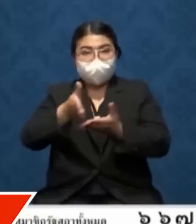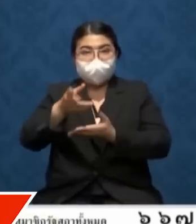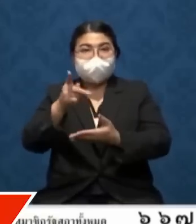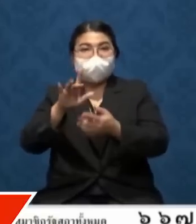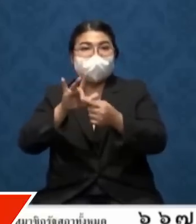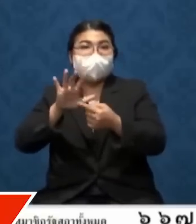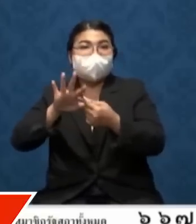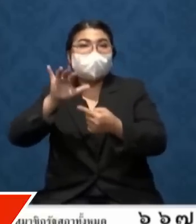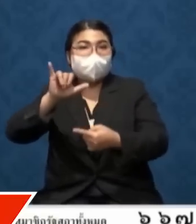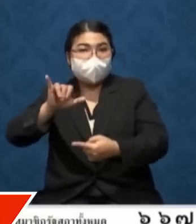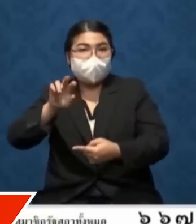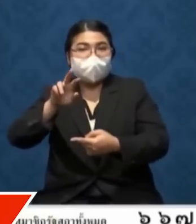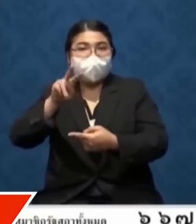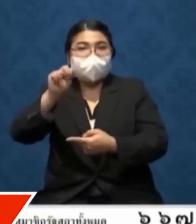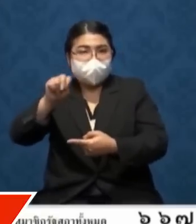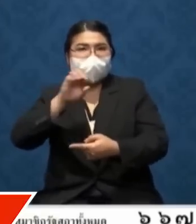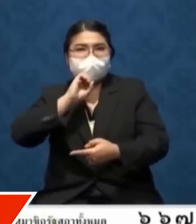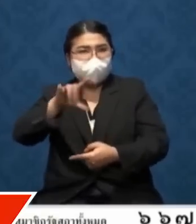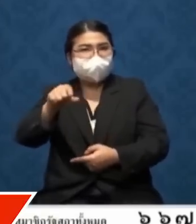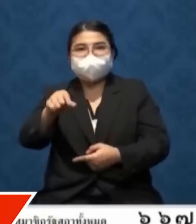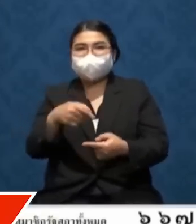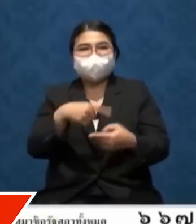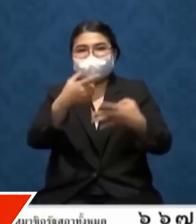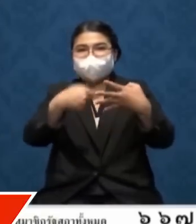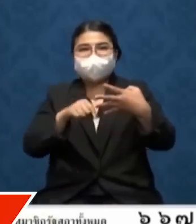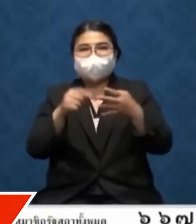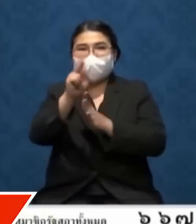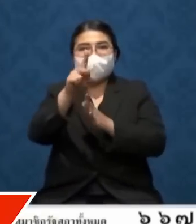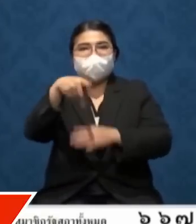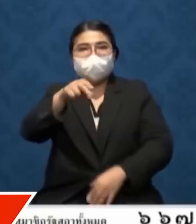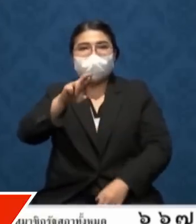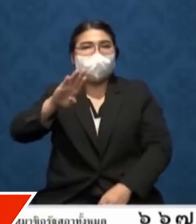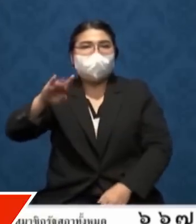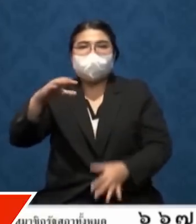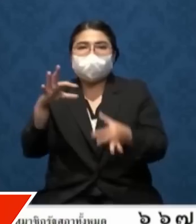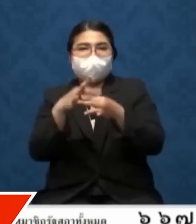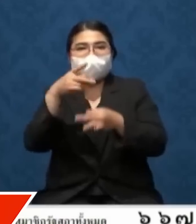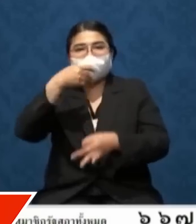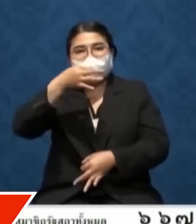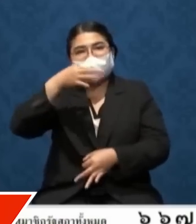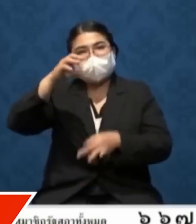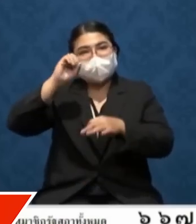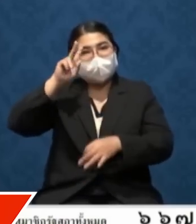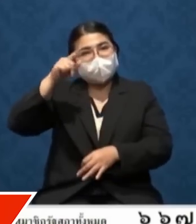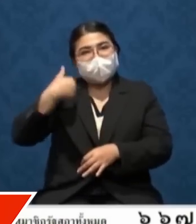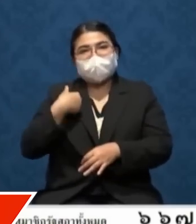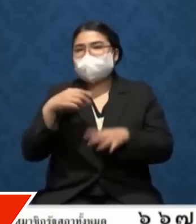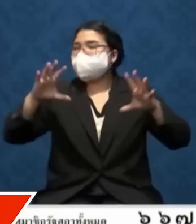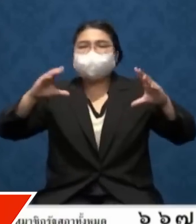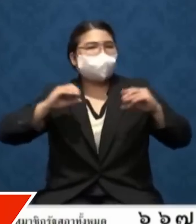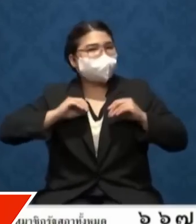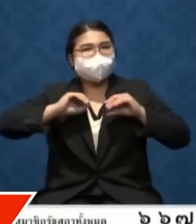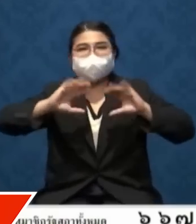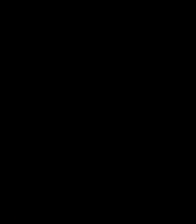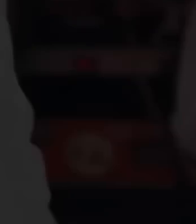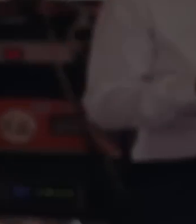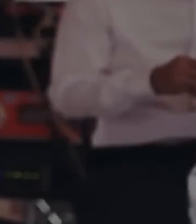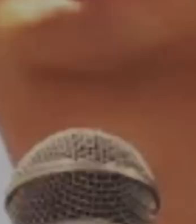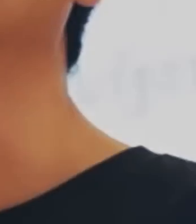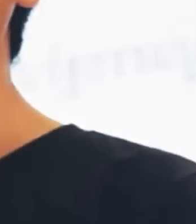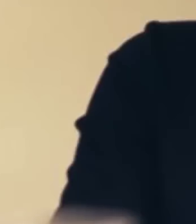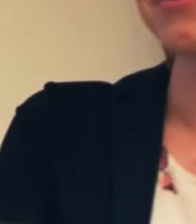เราไม่สามารถรับหรักการร่างพรบอรควคุมวธาชีพสื่อฉบับนี้ได้ครั ขอบคุณทานมาทางครัครับ